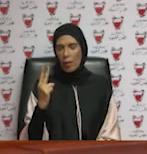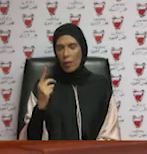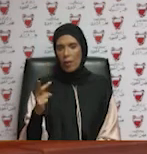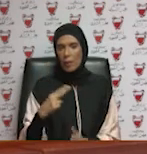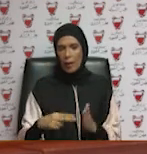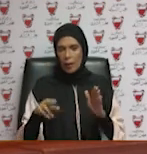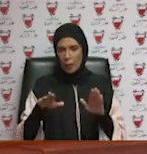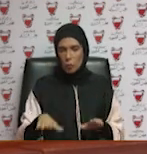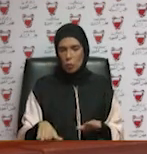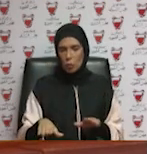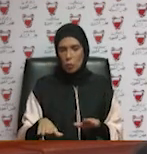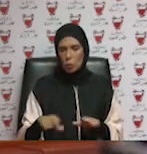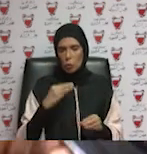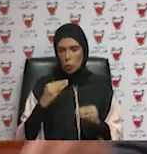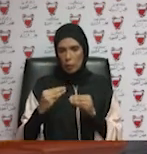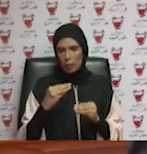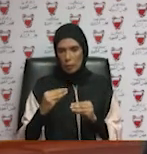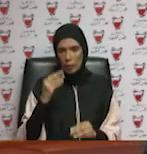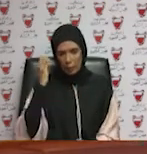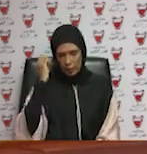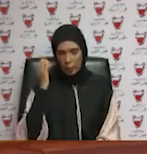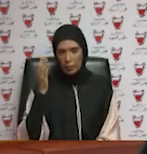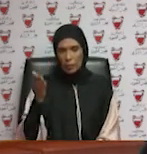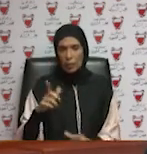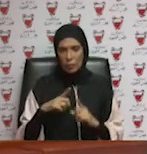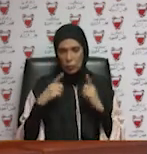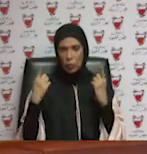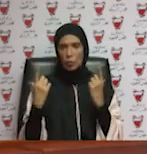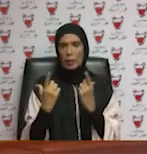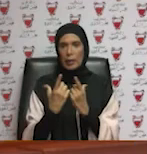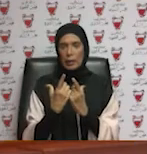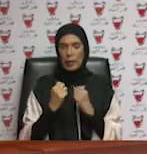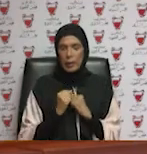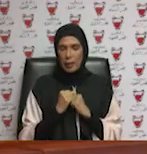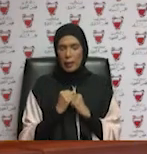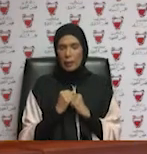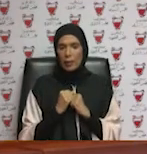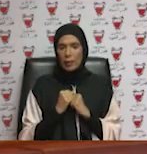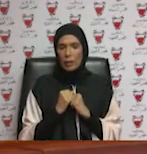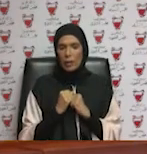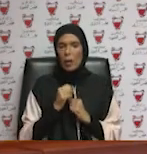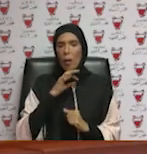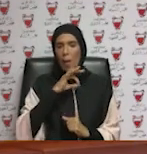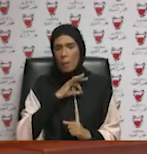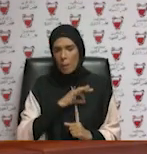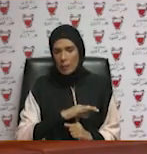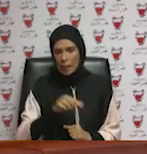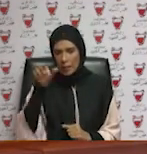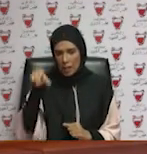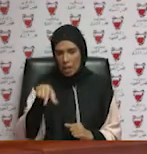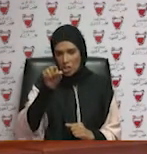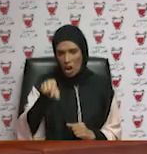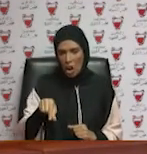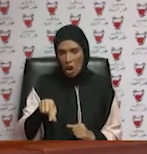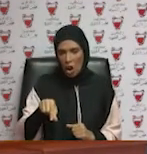قراره السابق. أنا اقتراحي الإخوان في اللجنة، إذا كان هم يعتقدوا من مصلحة الصيادين